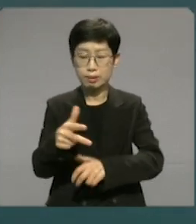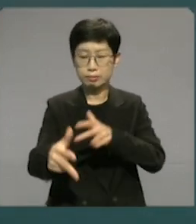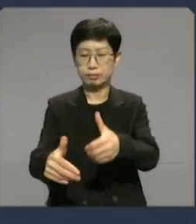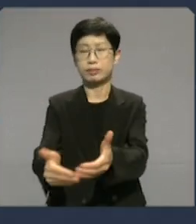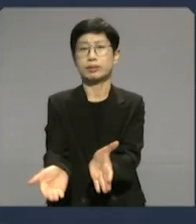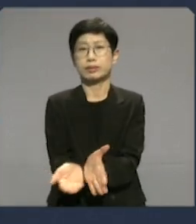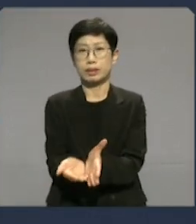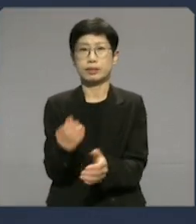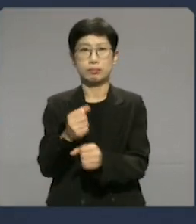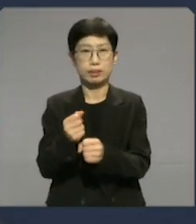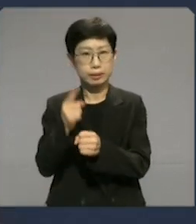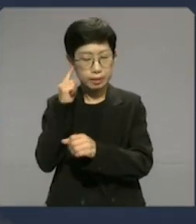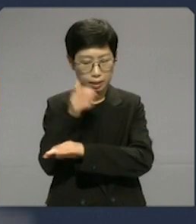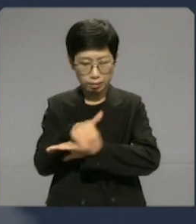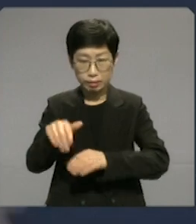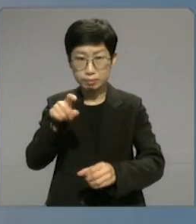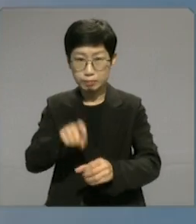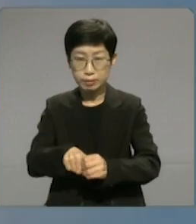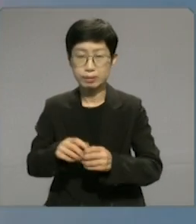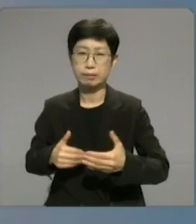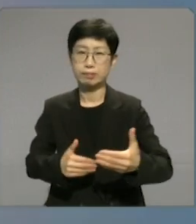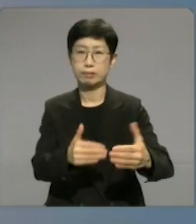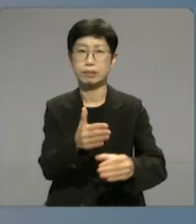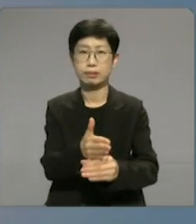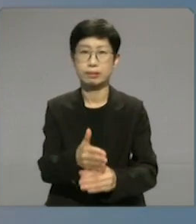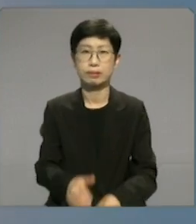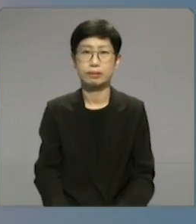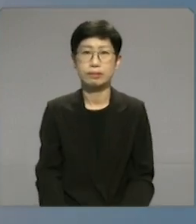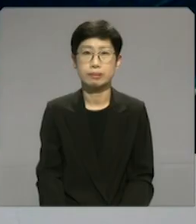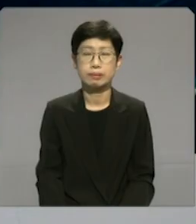조성하겠다며 우주산업 육성에 박차를 가하고 있습니다.